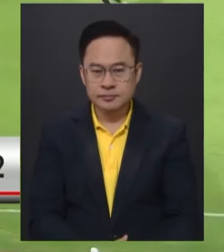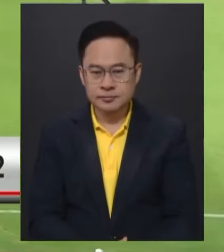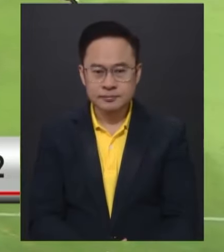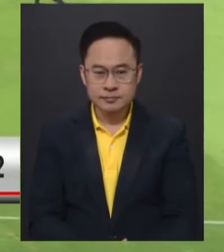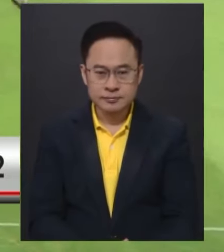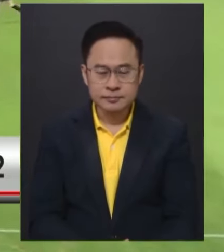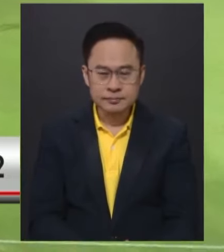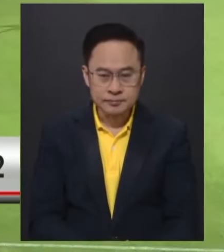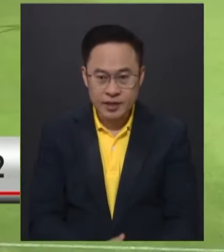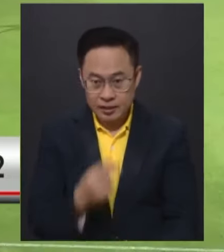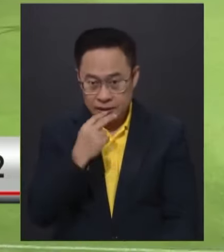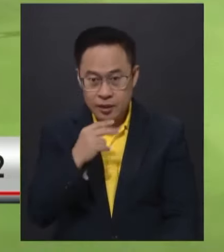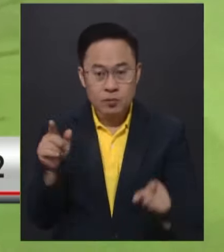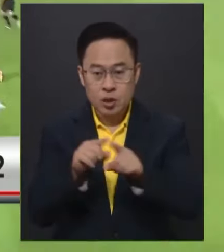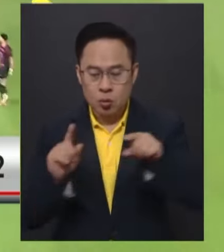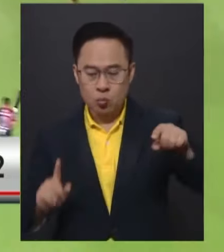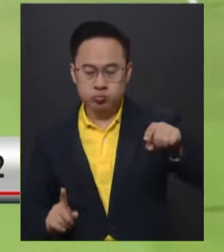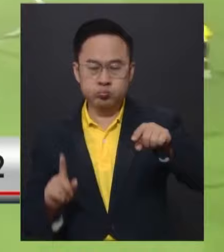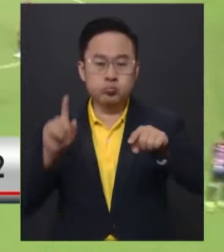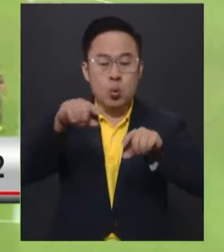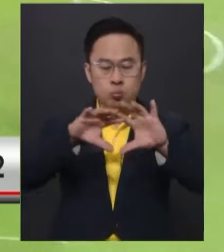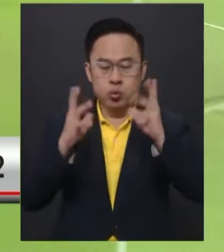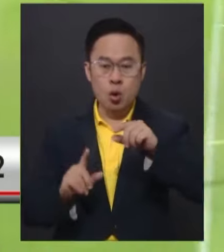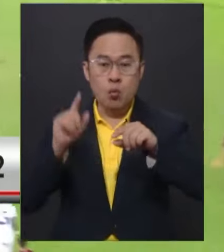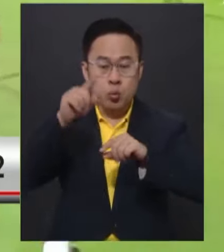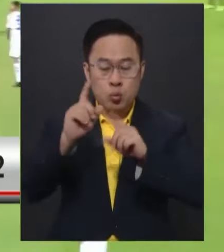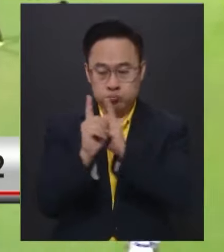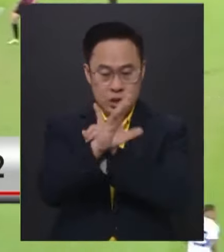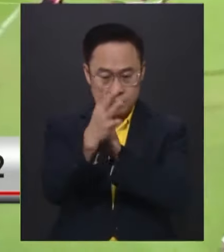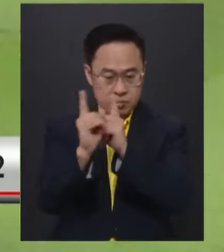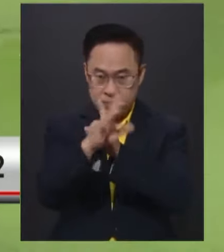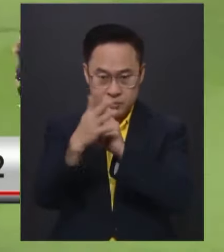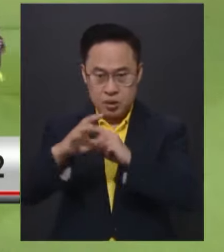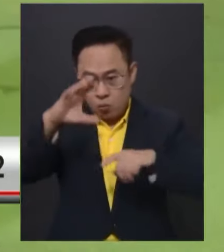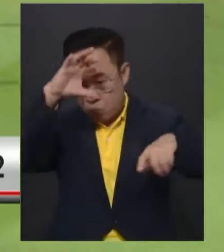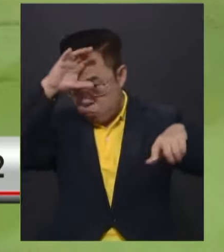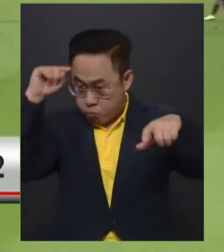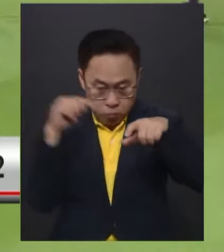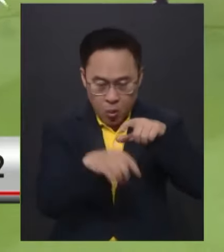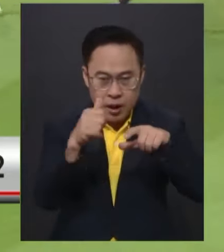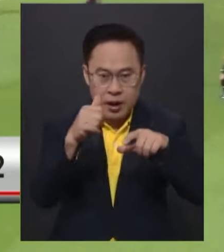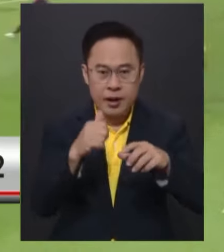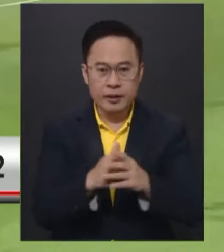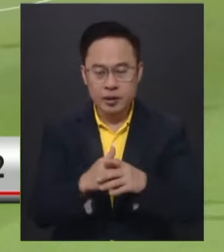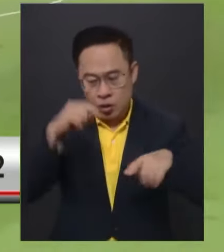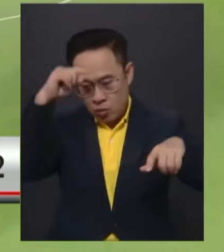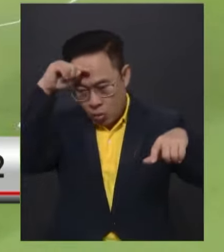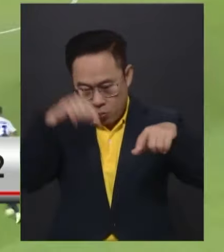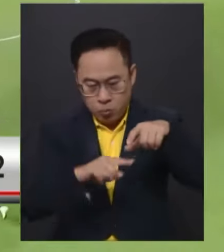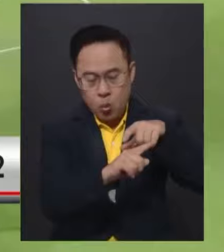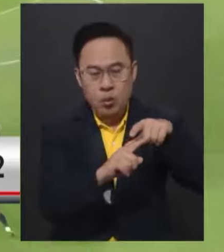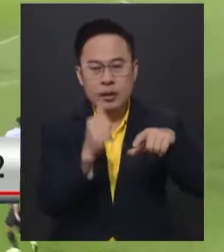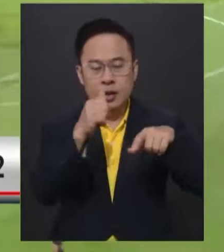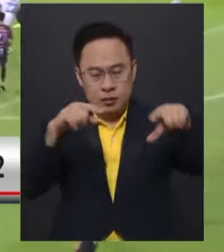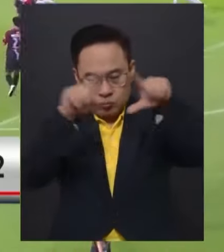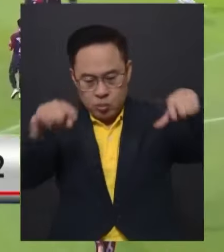ก็มาจากการเปิดของธนาสิทธิ์แล้วไม่ล้ำนะครับแล้วดูอโมริมครับมงลงพื้นก่อนจากนั้นเนี่ยเกมเป็น